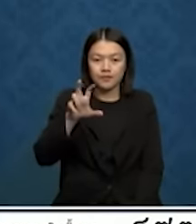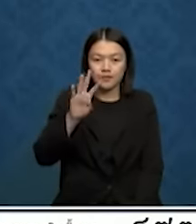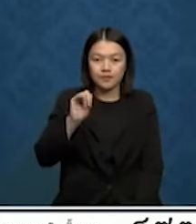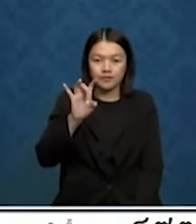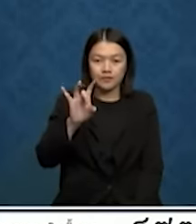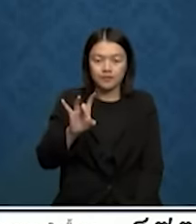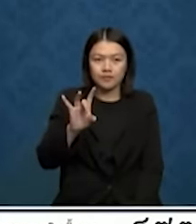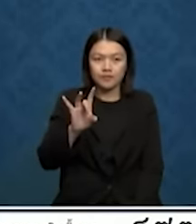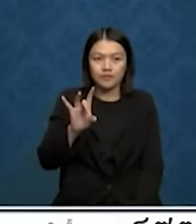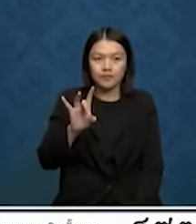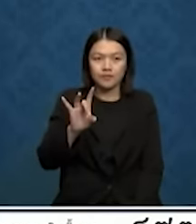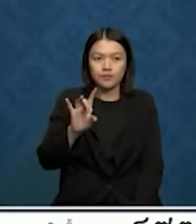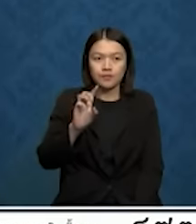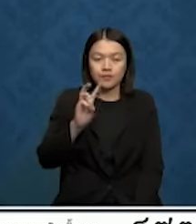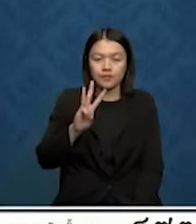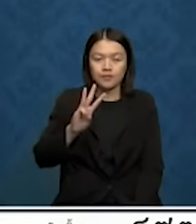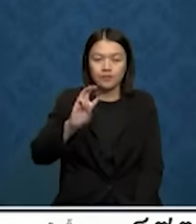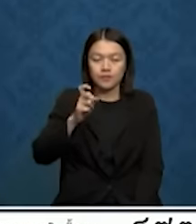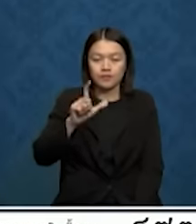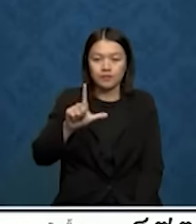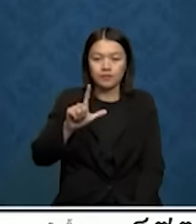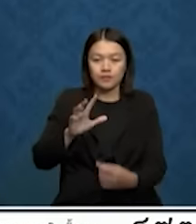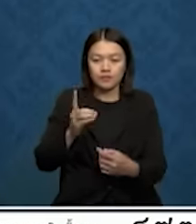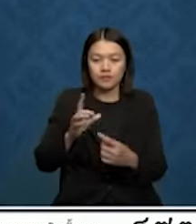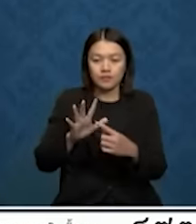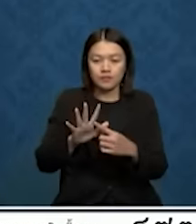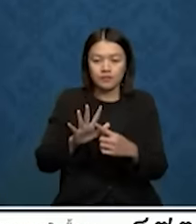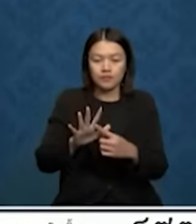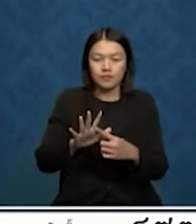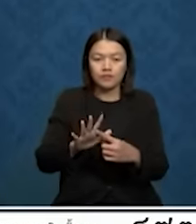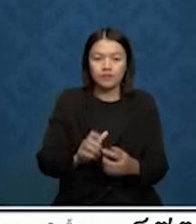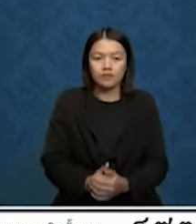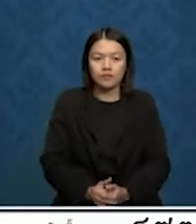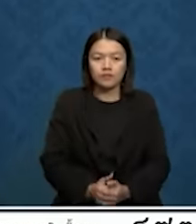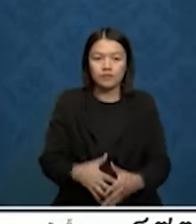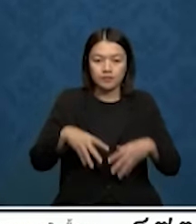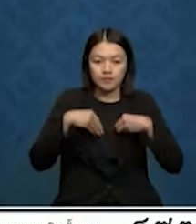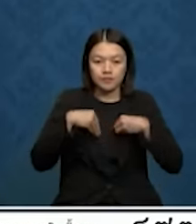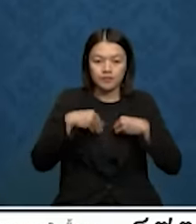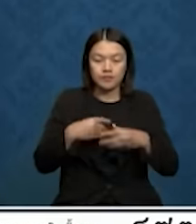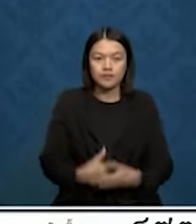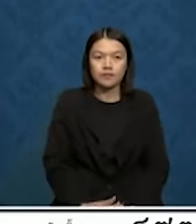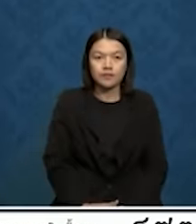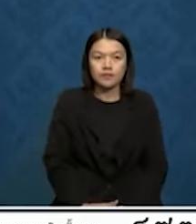348นางสาววิรดาอินฉัตร วิรดาอินฉัตรเห็นชอบค่ะ